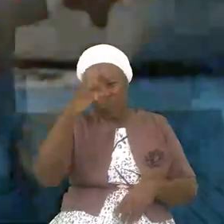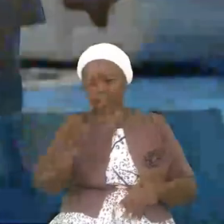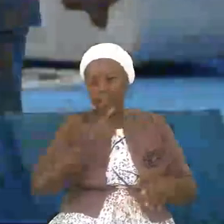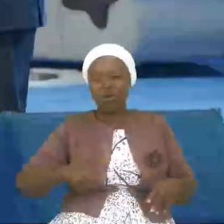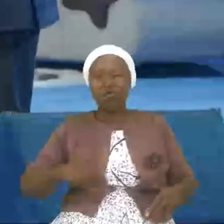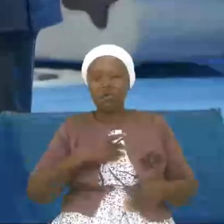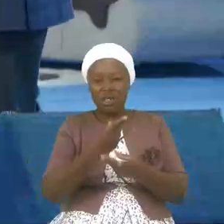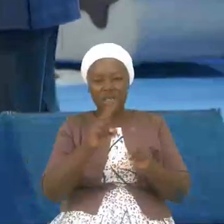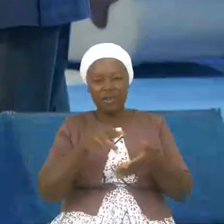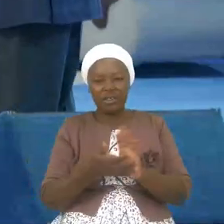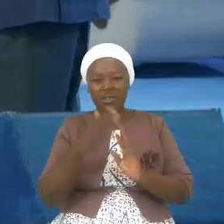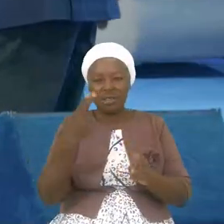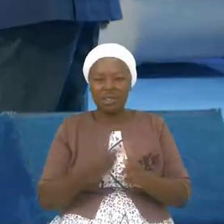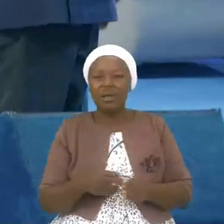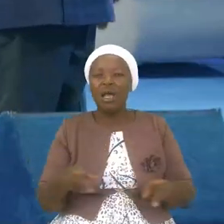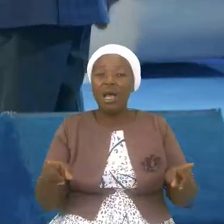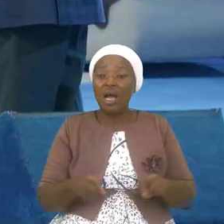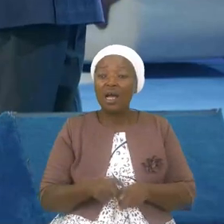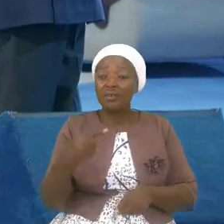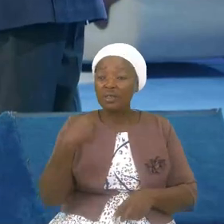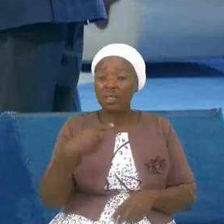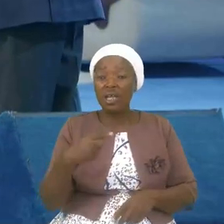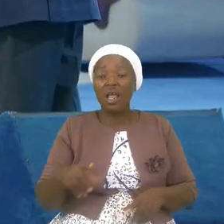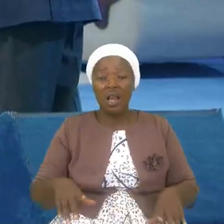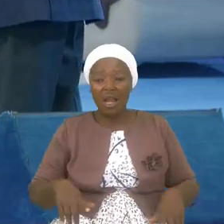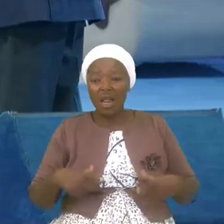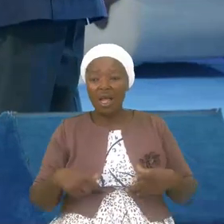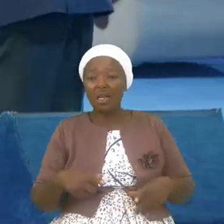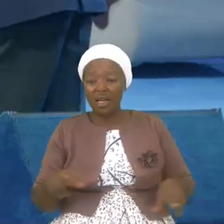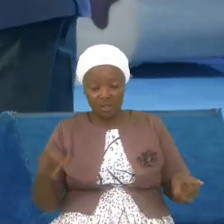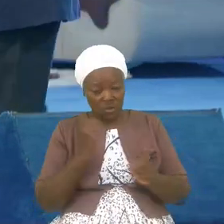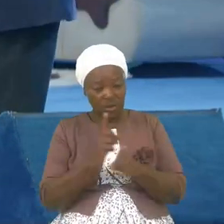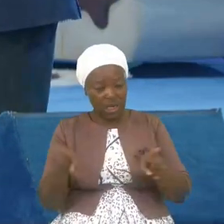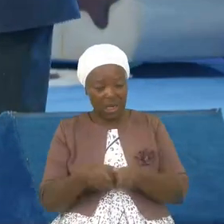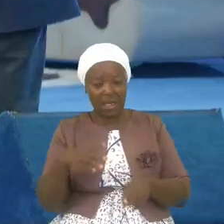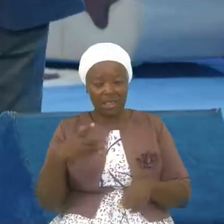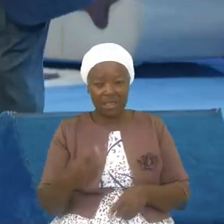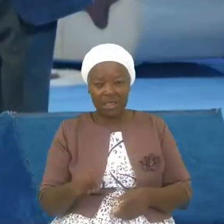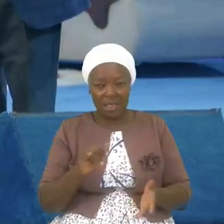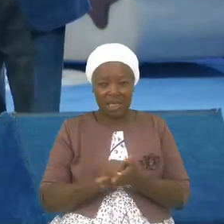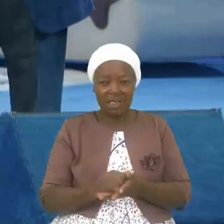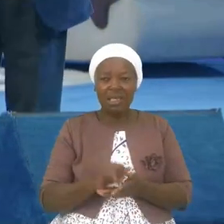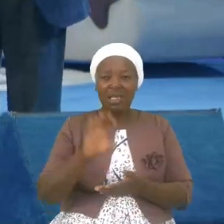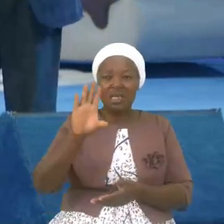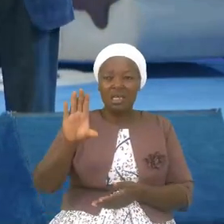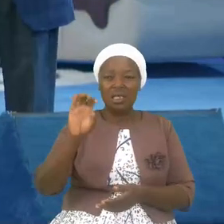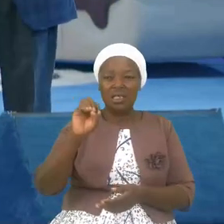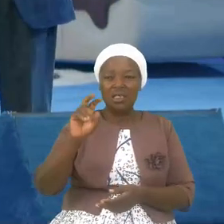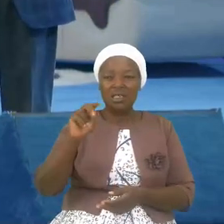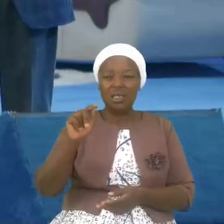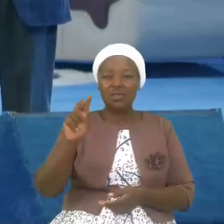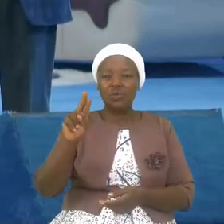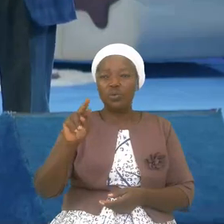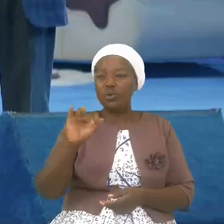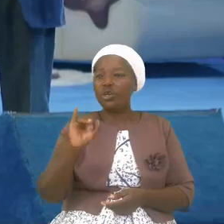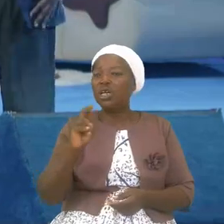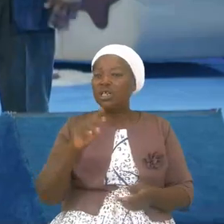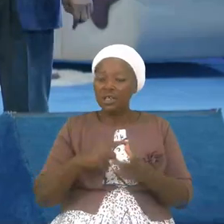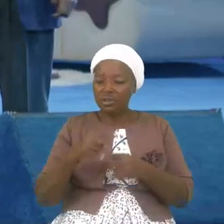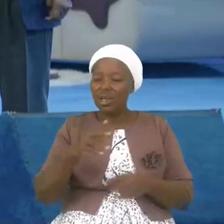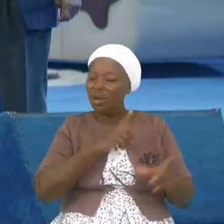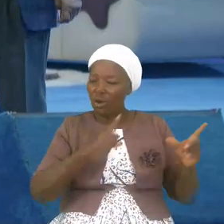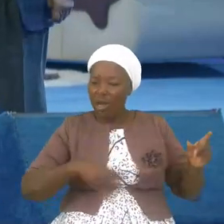délivrer. Comme tu dis, comme le centenier, ce que le centenier, Seigneur, je ne suis pas